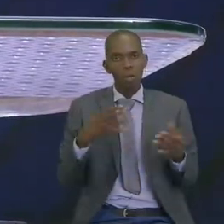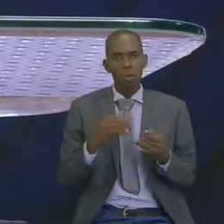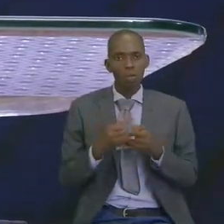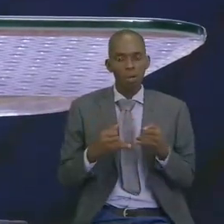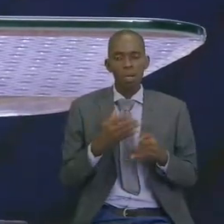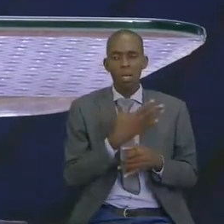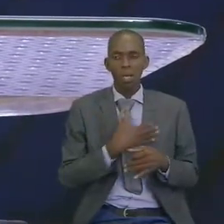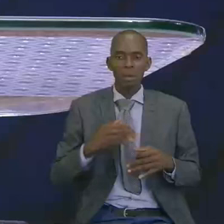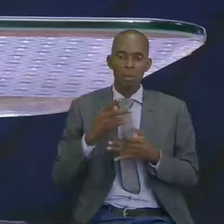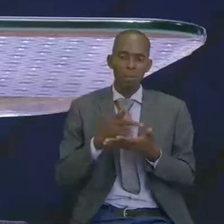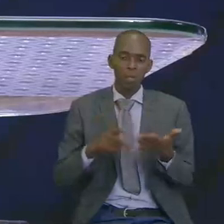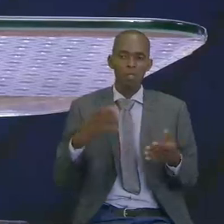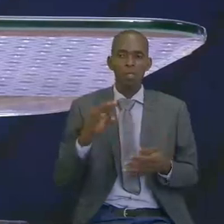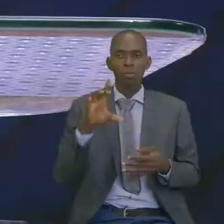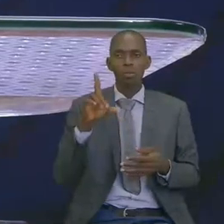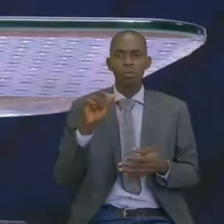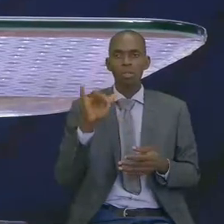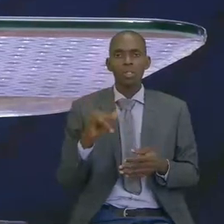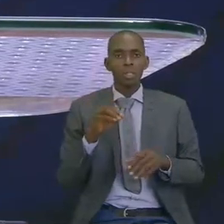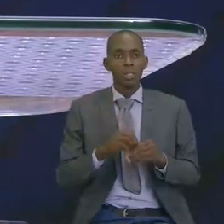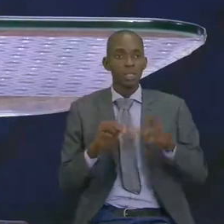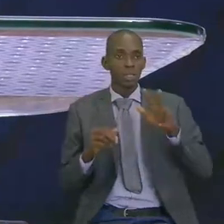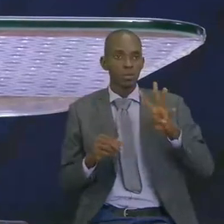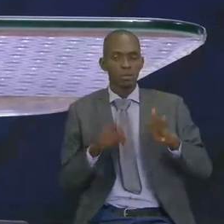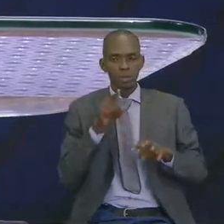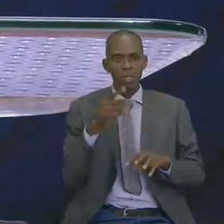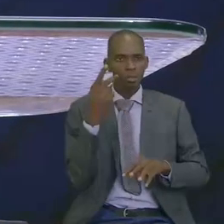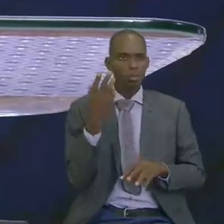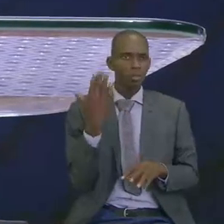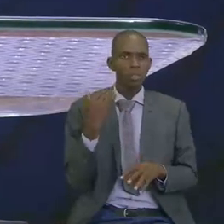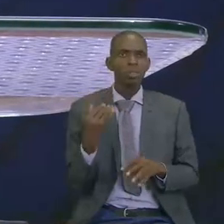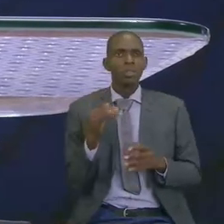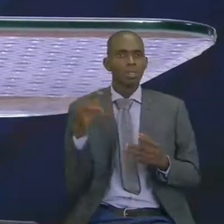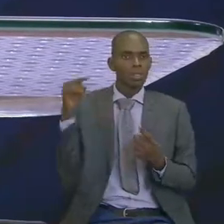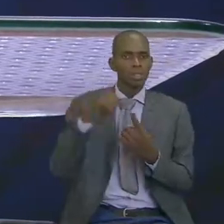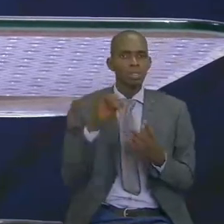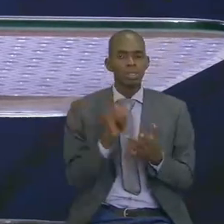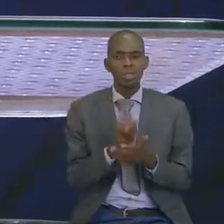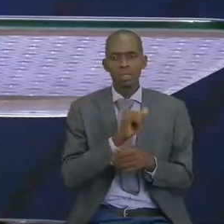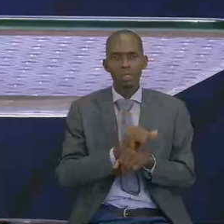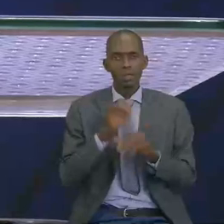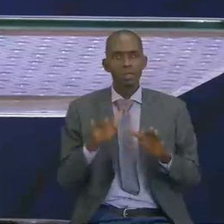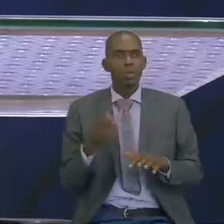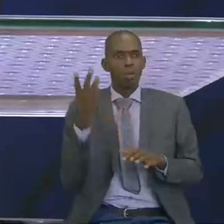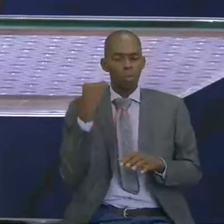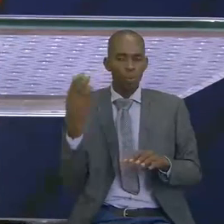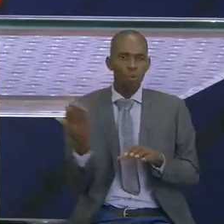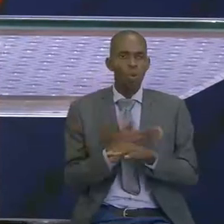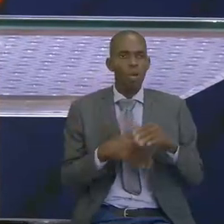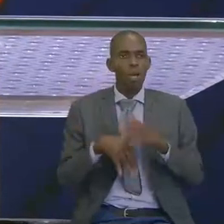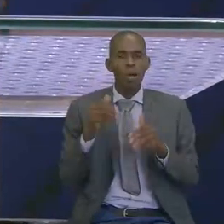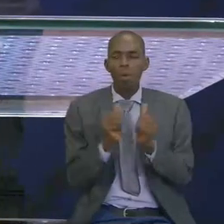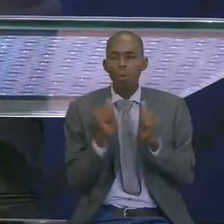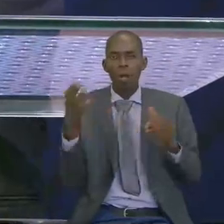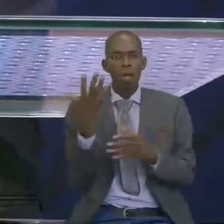partie d'argile. 34. Tu regardais lorsqu'une pierre se détacha